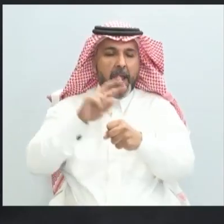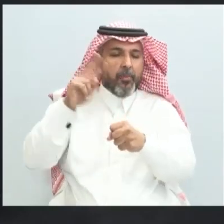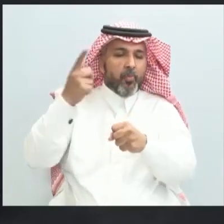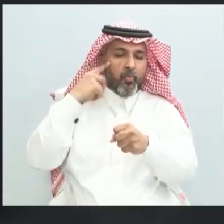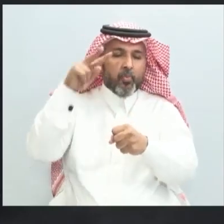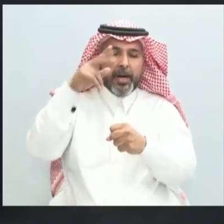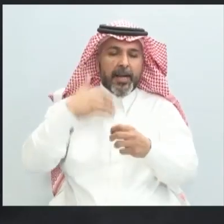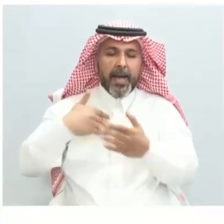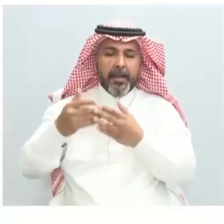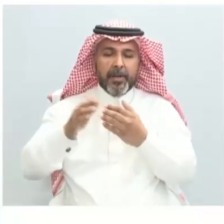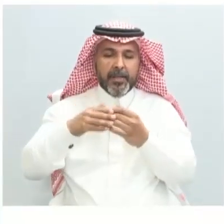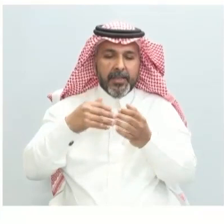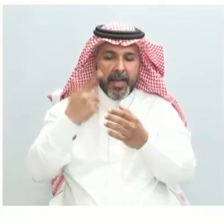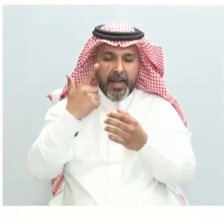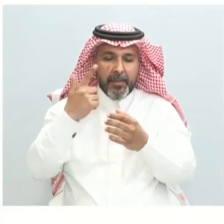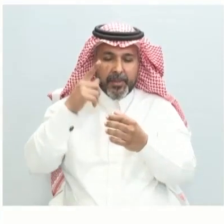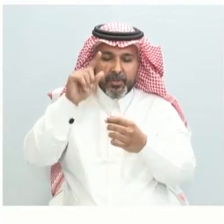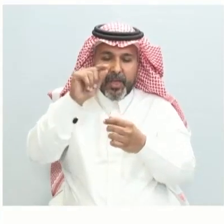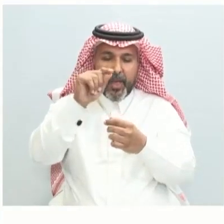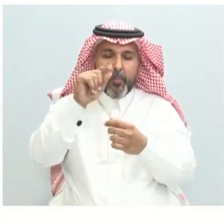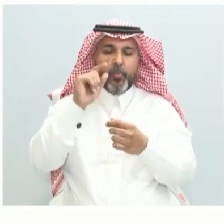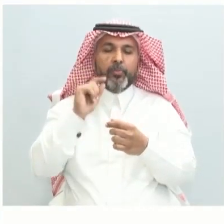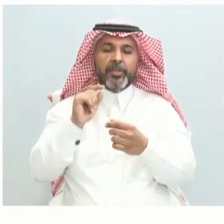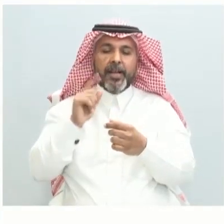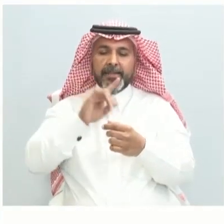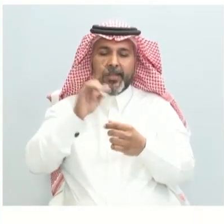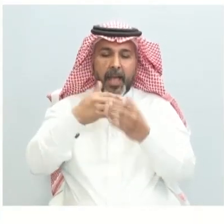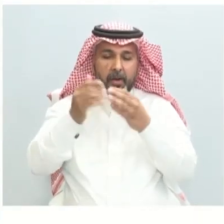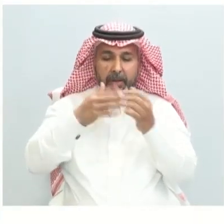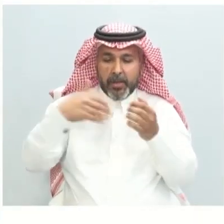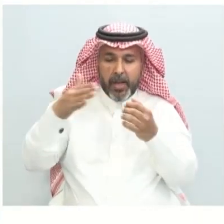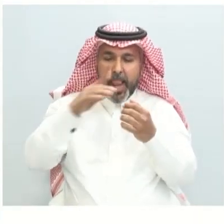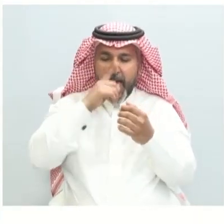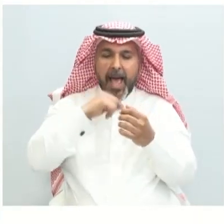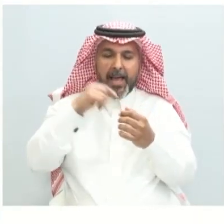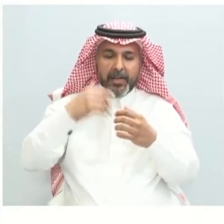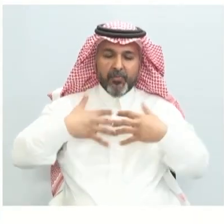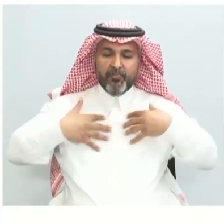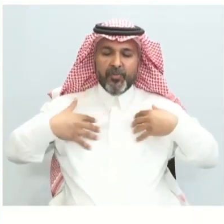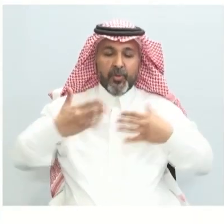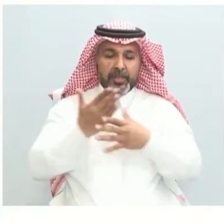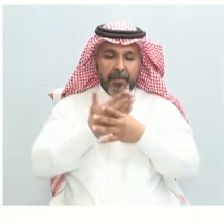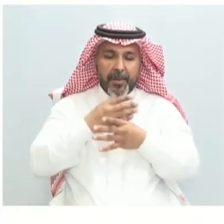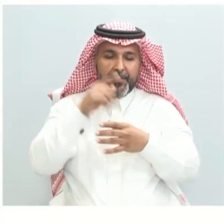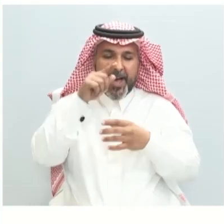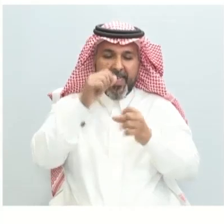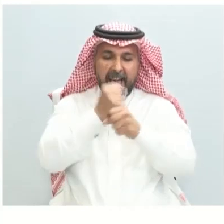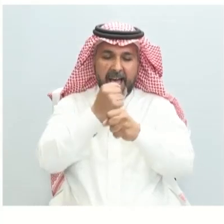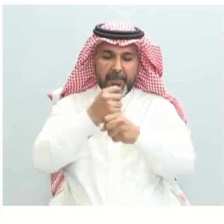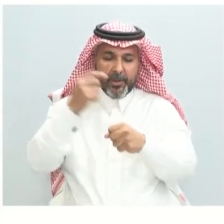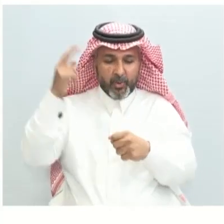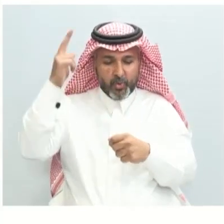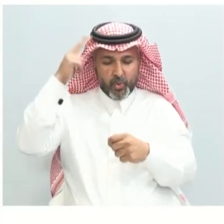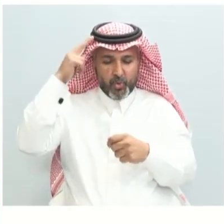السعودي الاعتزاز بالوطن والافتخار به ما هو الاعتزاز وافتخار هو شعور